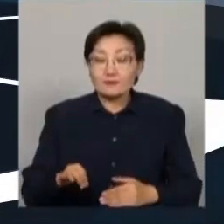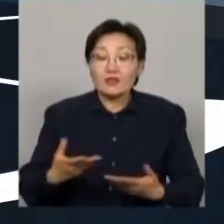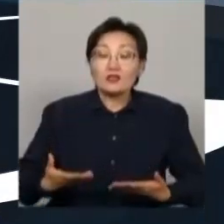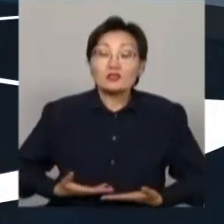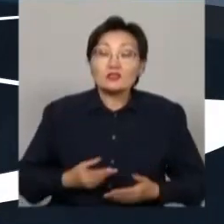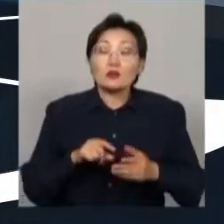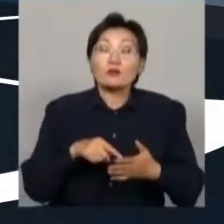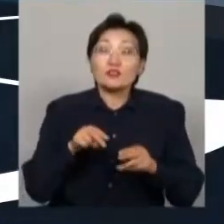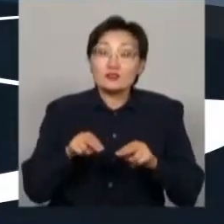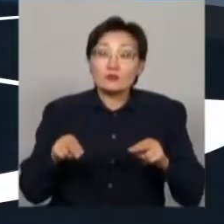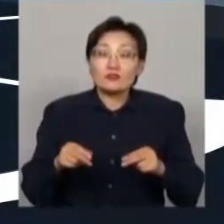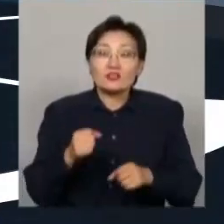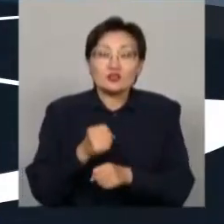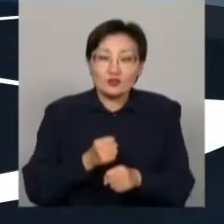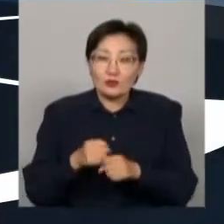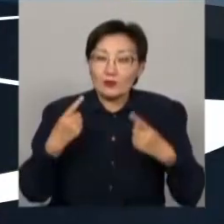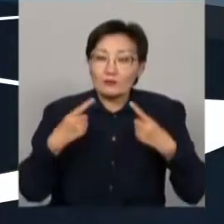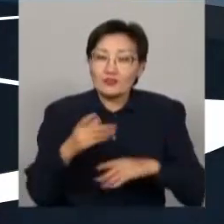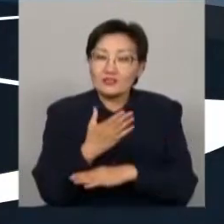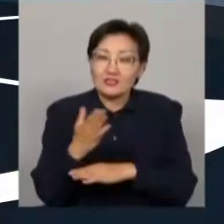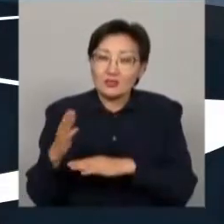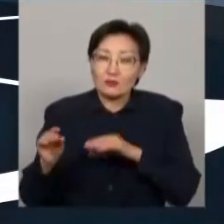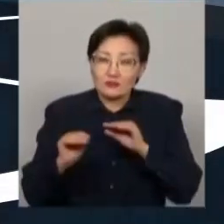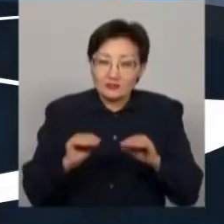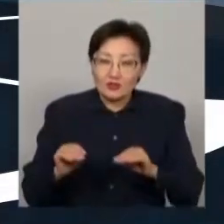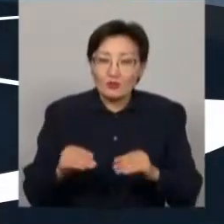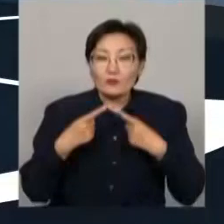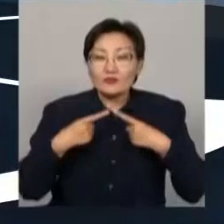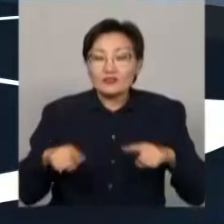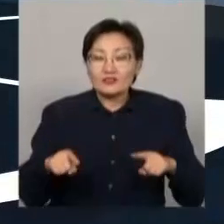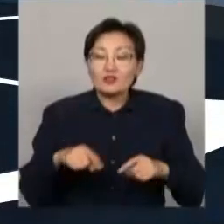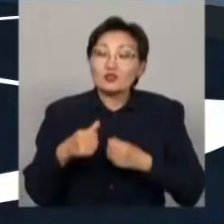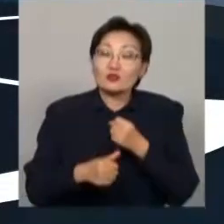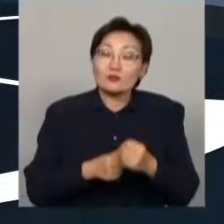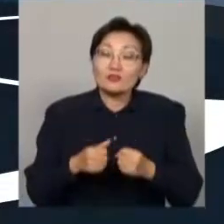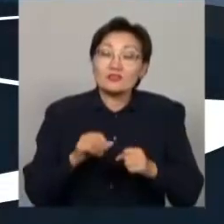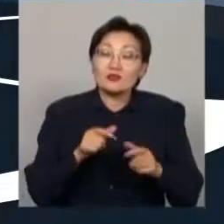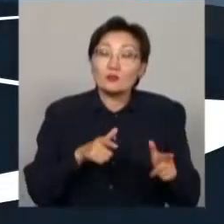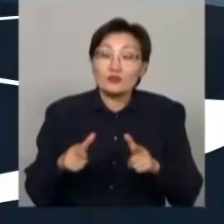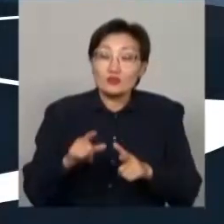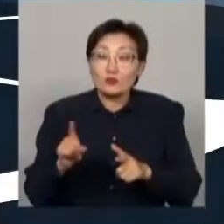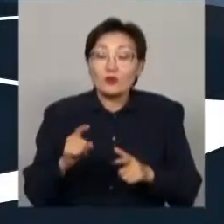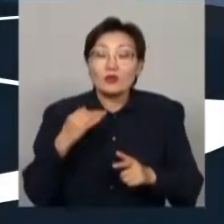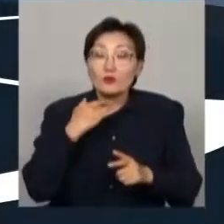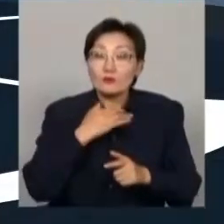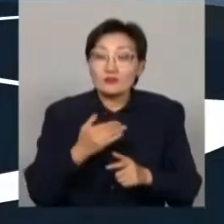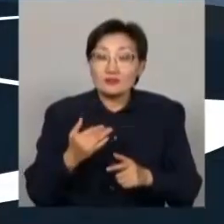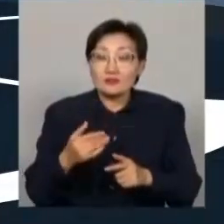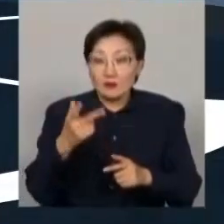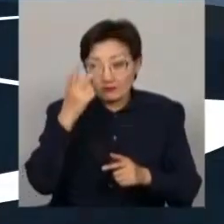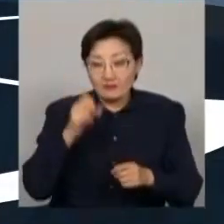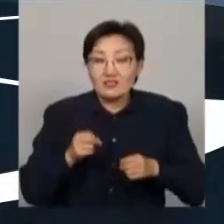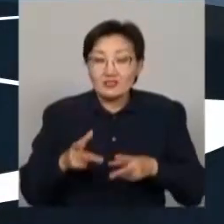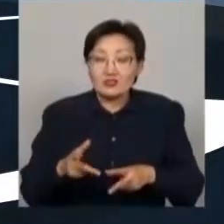А житель Петропавловска создает необычные деревянные арт-объекты. Уникальные изделия он изготавливает из того, что многие привыкли